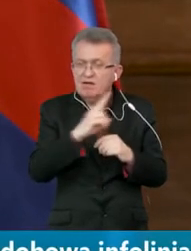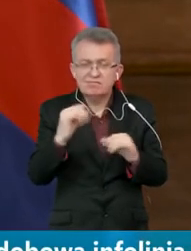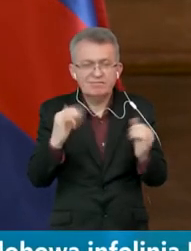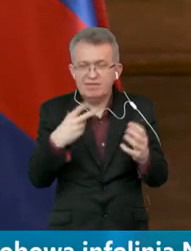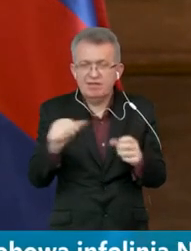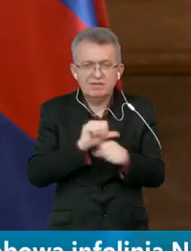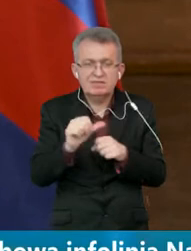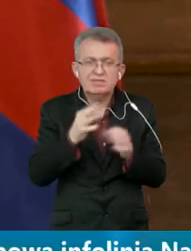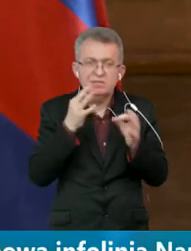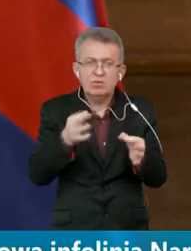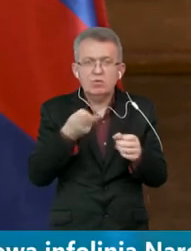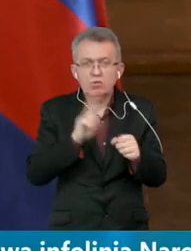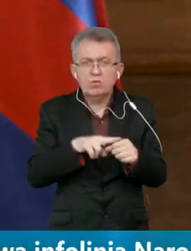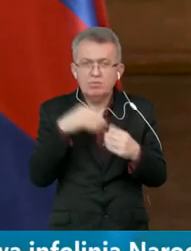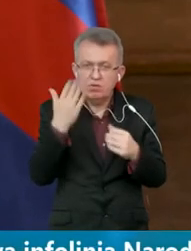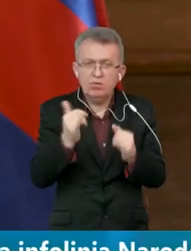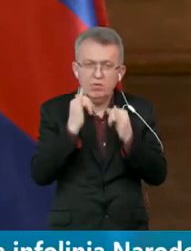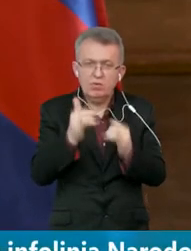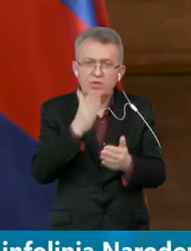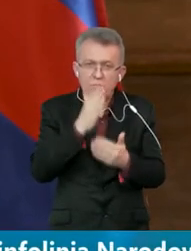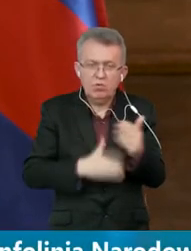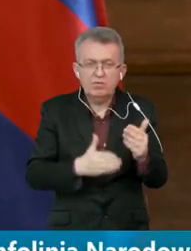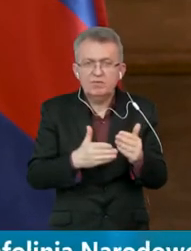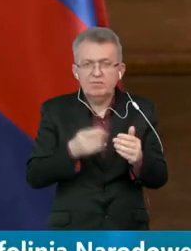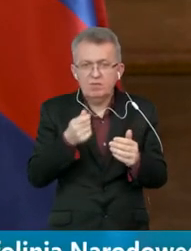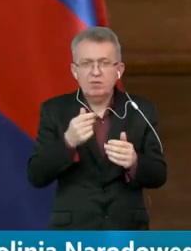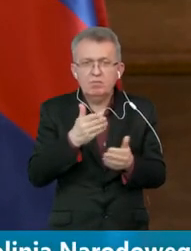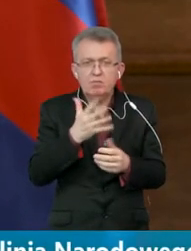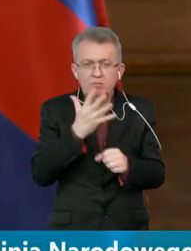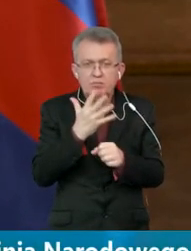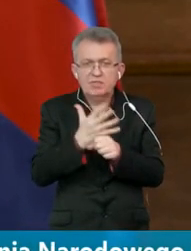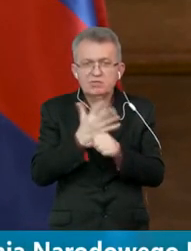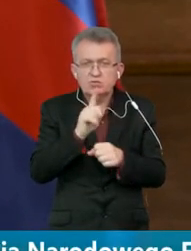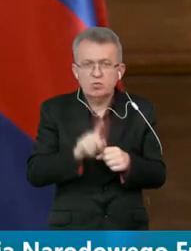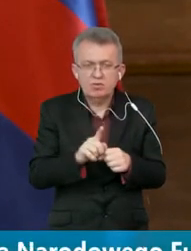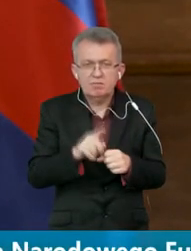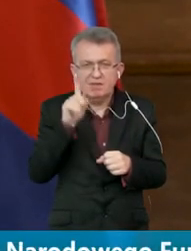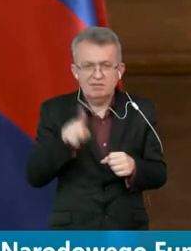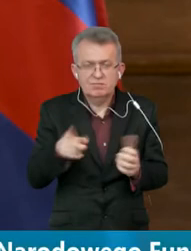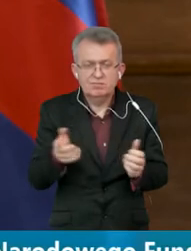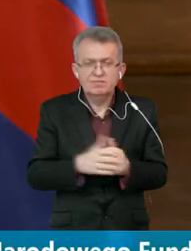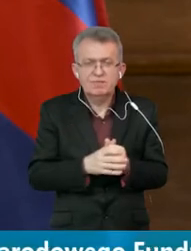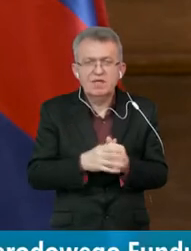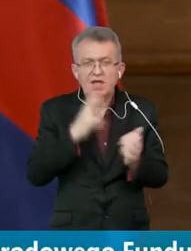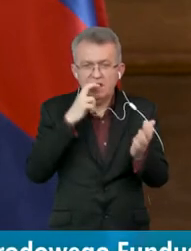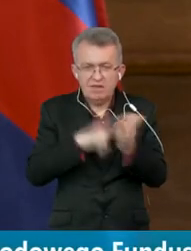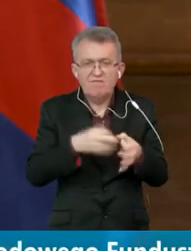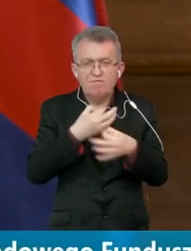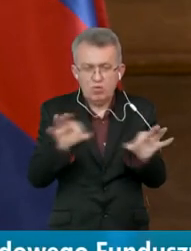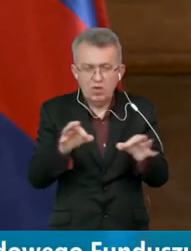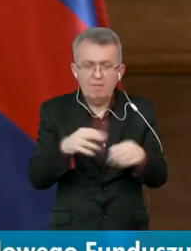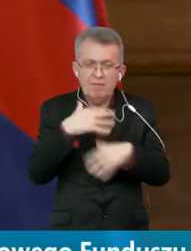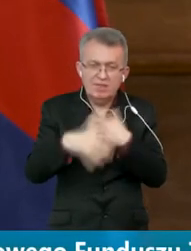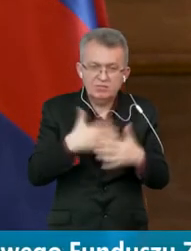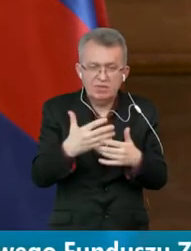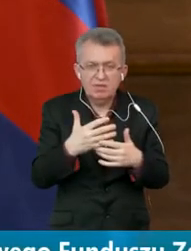też samochodem, który będzie mógł skorzystać z abonamentu o wartości 50 zł miesięcznie. Więc elektryki zwolnione,